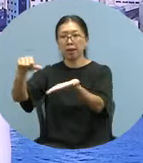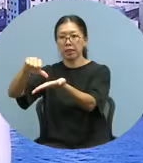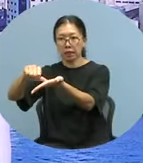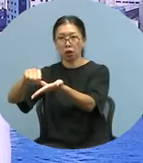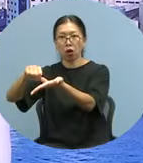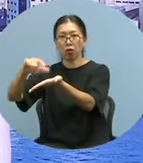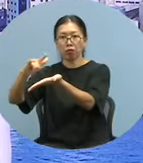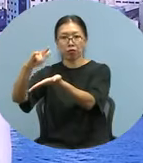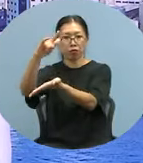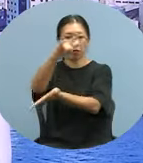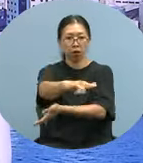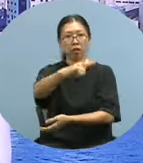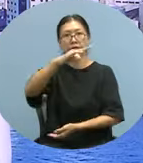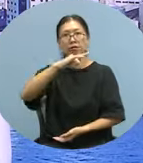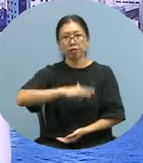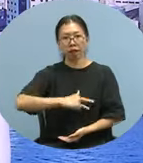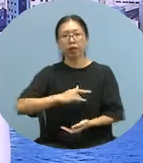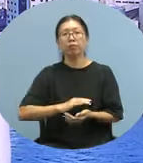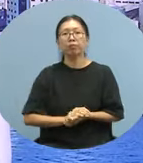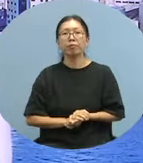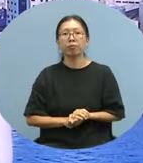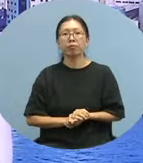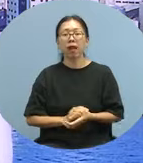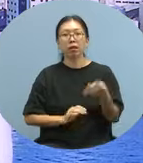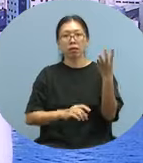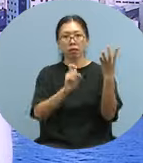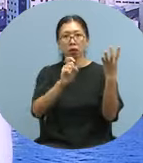伊朗經過卡塔爾回來的，